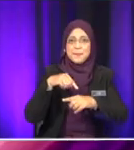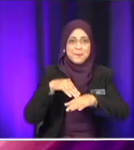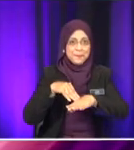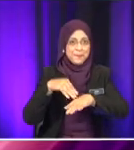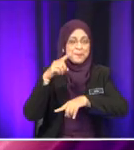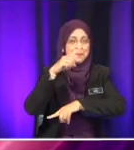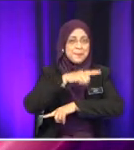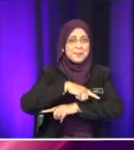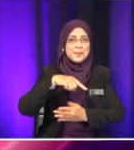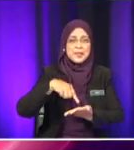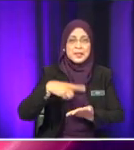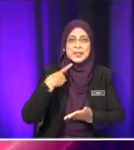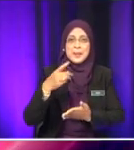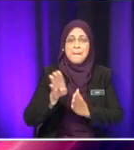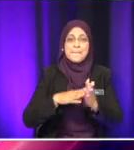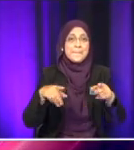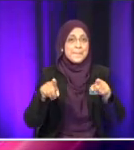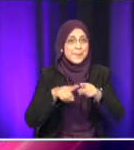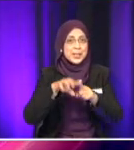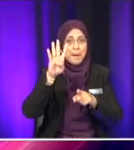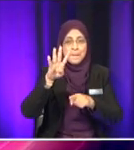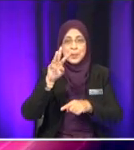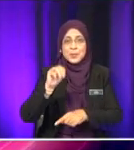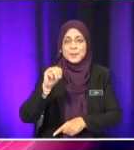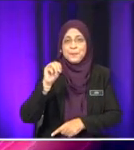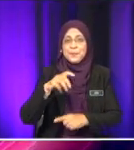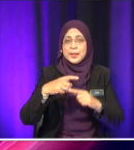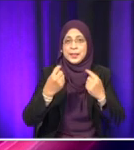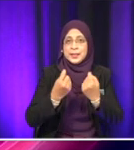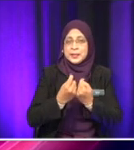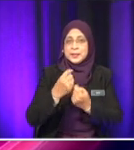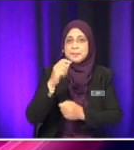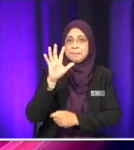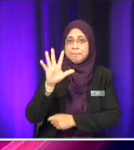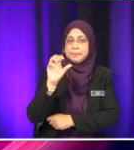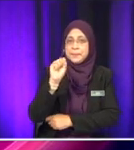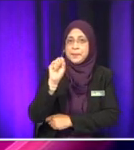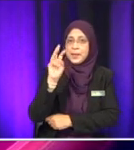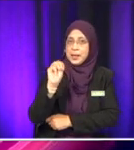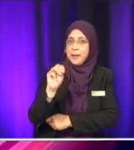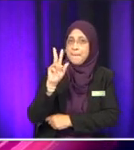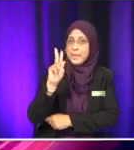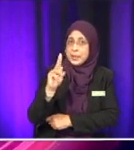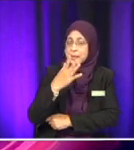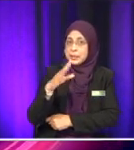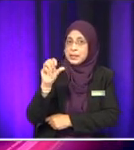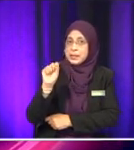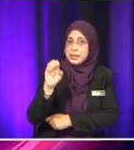bersama-sama dengan empat orang anak murid saya sendiri daripada tingkatan 5 SMK serem main dua